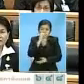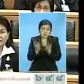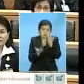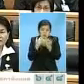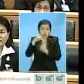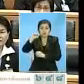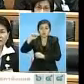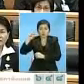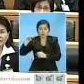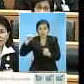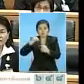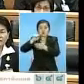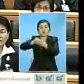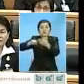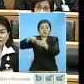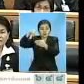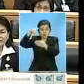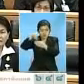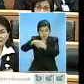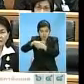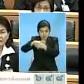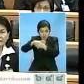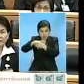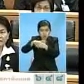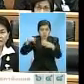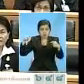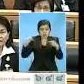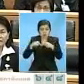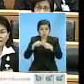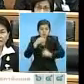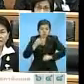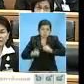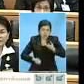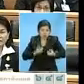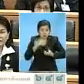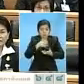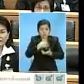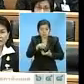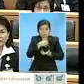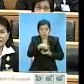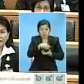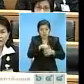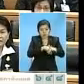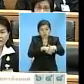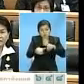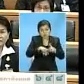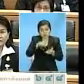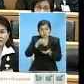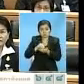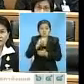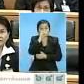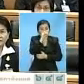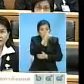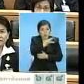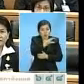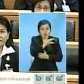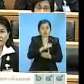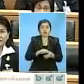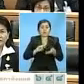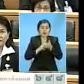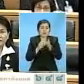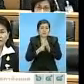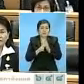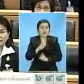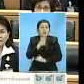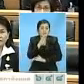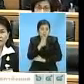มาชิกที่มาจากการเลือกตั้งสะท้อนปัญหาของประชาชนให้กับฝ่ายบริหารนำไปแก้ไขเนี่ยถือว่าเป็นการห้ามส